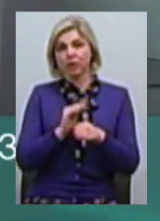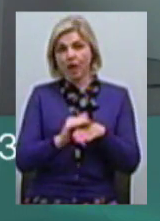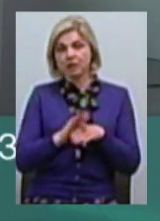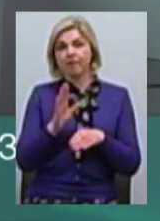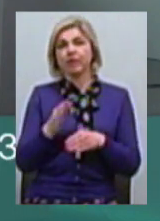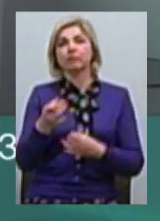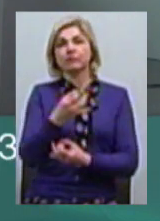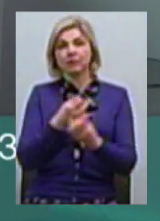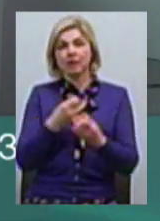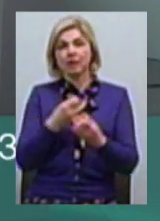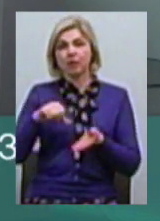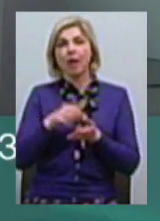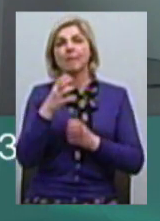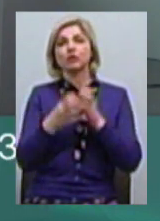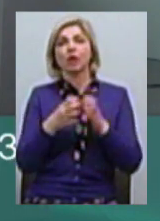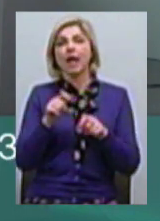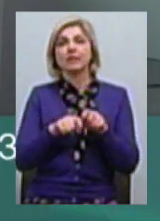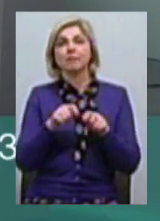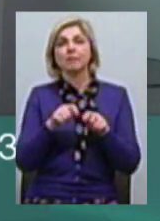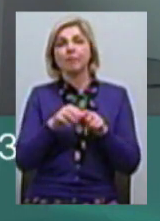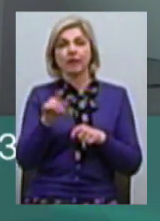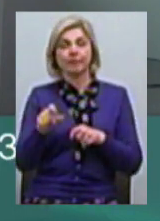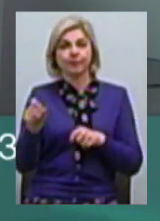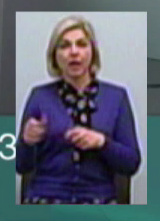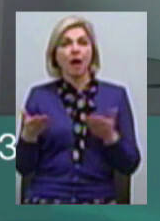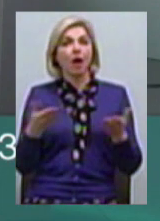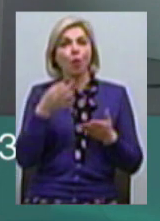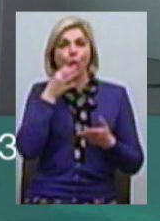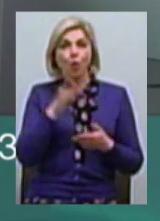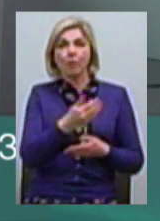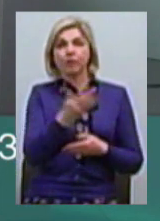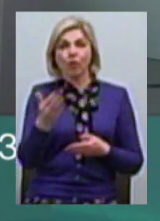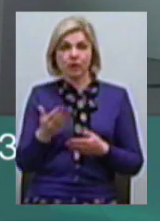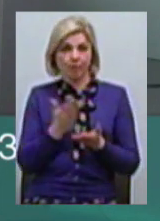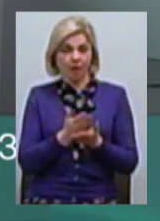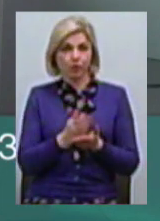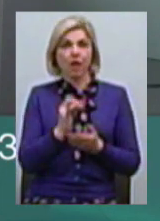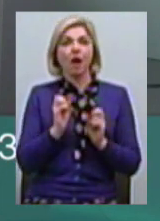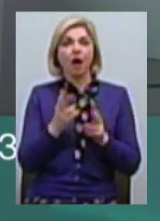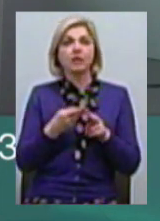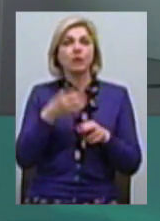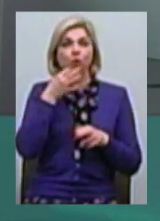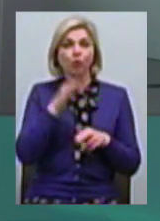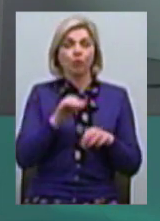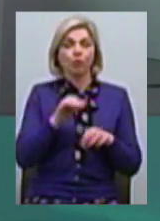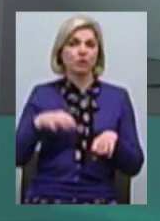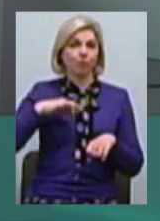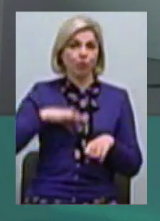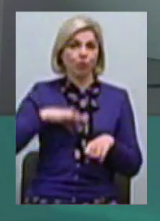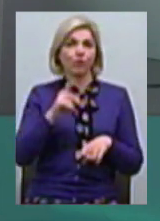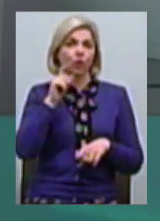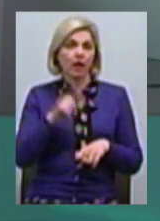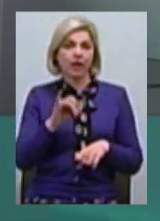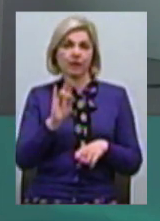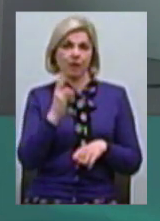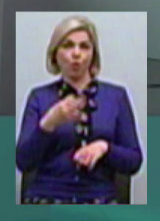участь міжнародні експерти. Який досвід в цій галузі вони мають і як цей досвід можна використовувати в Україні і